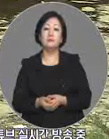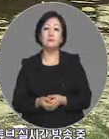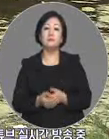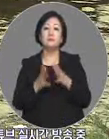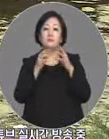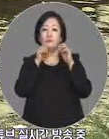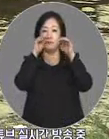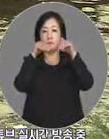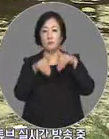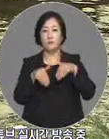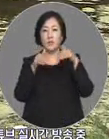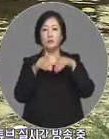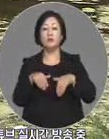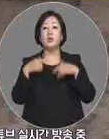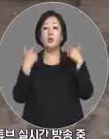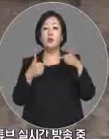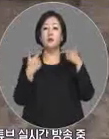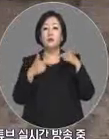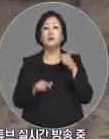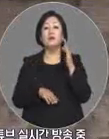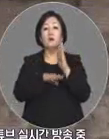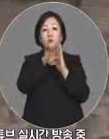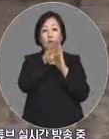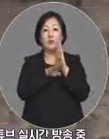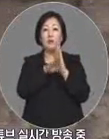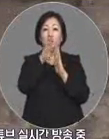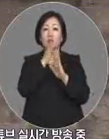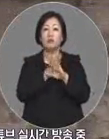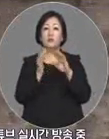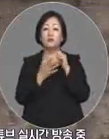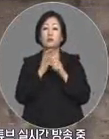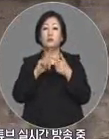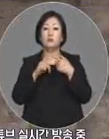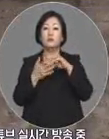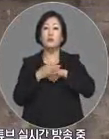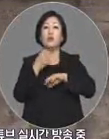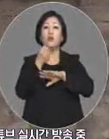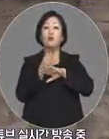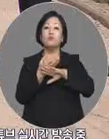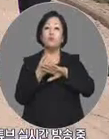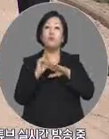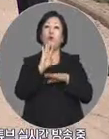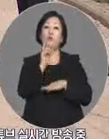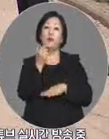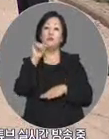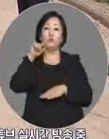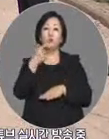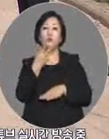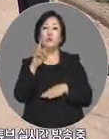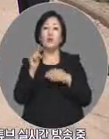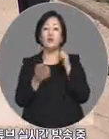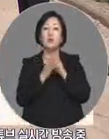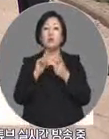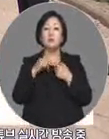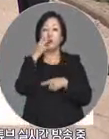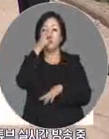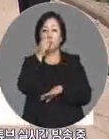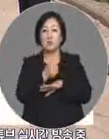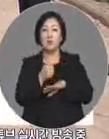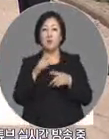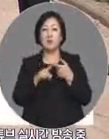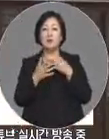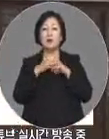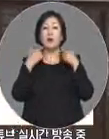많은 비가 내리면 어김없이 자 맥지 를 반복해 온 국보 반구대 암각화 울산시가 용역을 통해 암각화의